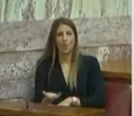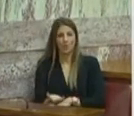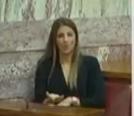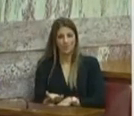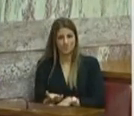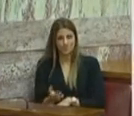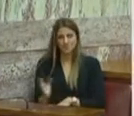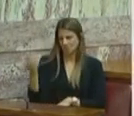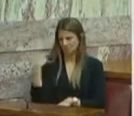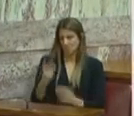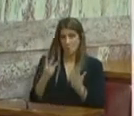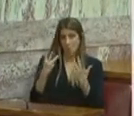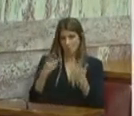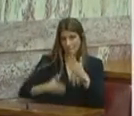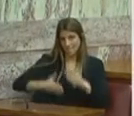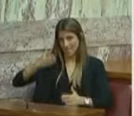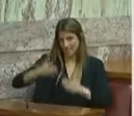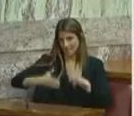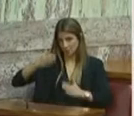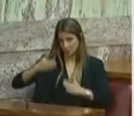8 Μαρτίου του